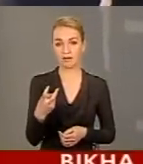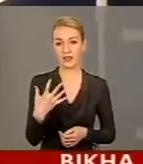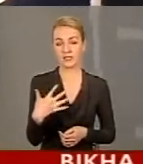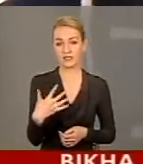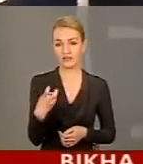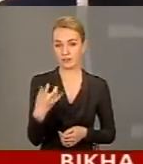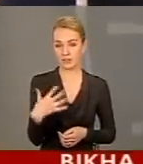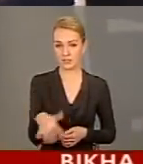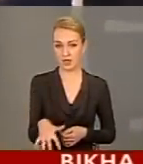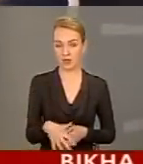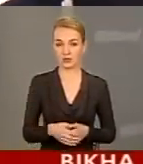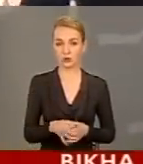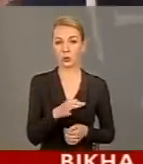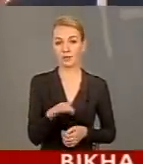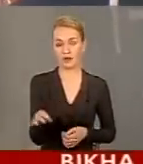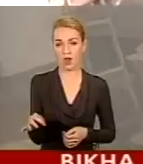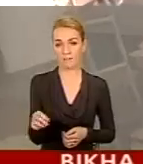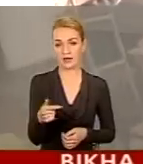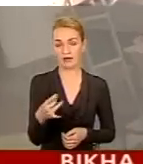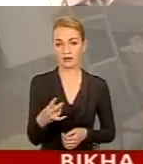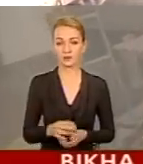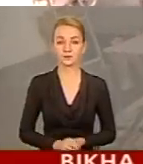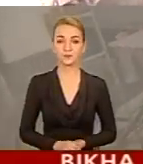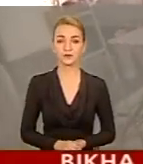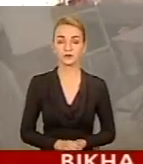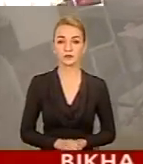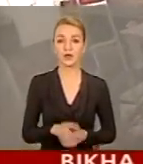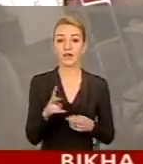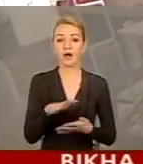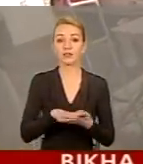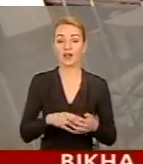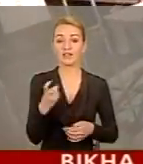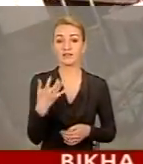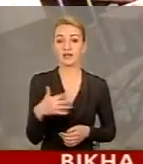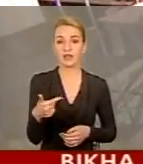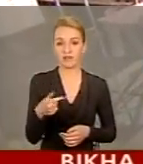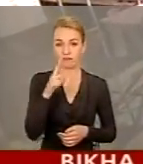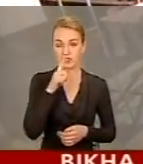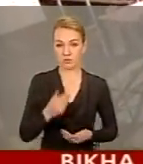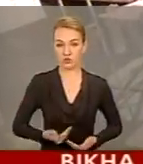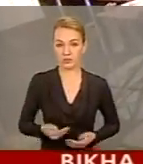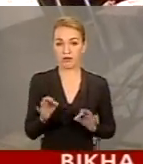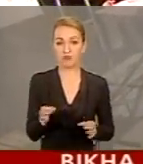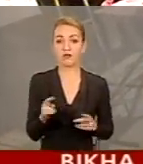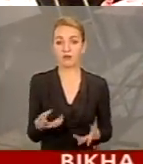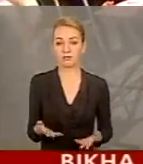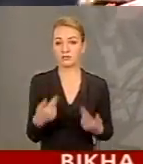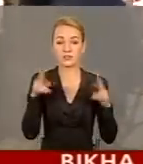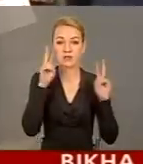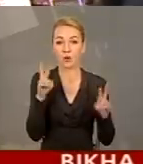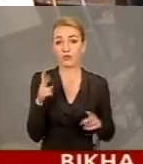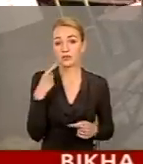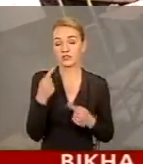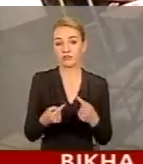50. Ну, то да. З копійками гривень. Денис, а як далі на 250 гривень місяць фактично прожити? Ну, правда. Не знаю, як